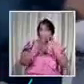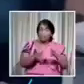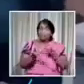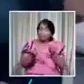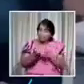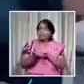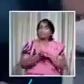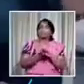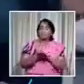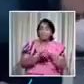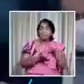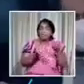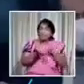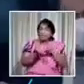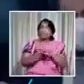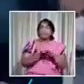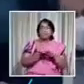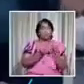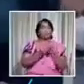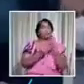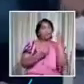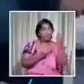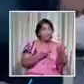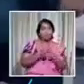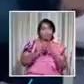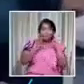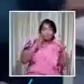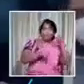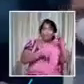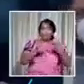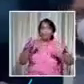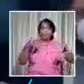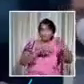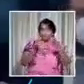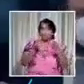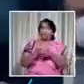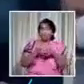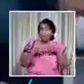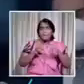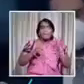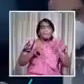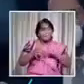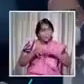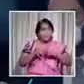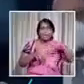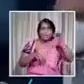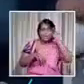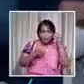ප්‍රතිසංස්කරණ ඒ ප්‍රතිසංස්කරණ ලබා දෙන්න බහුපාක්ෂිකව අපි ඔක්කොම ඉන්නවා මේ ප්‍රශ්නේ